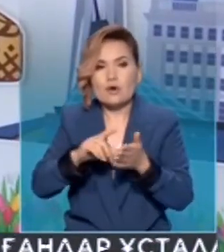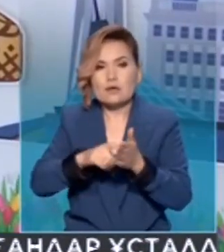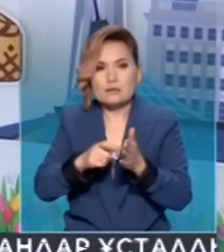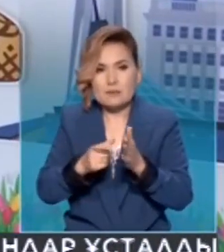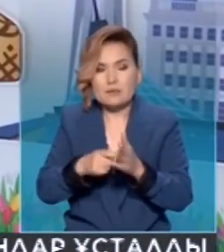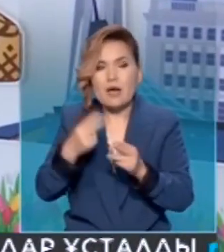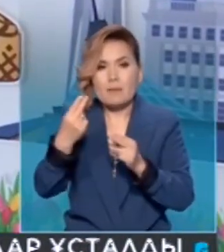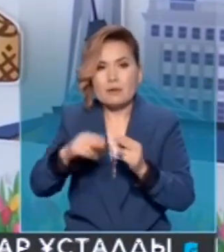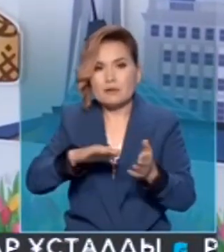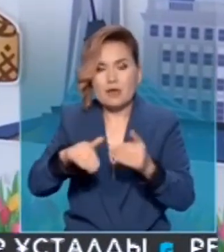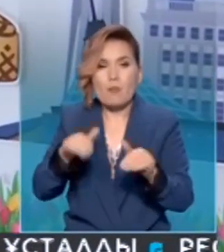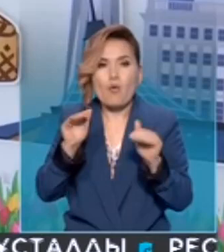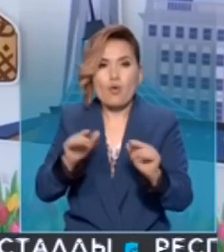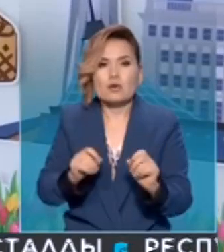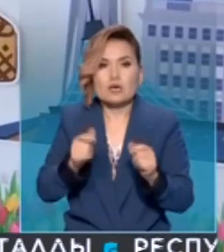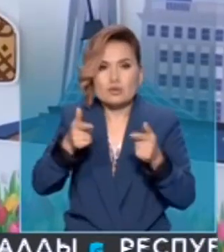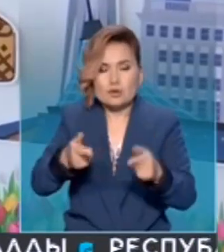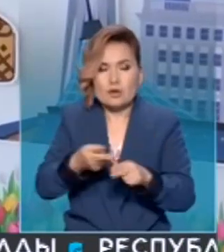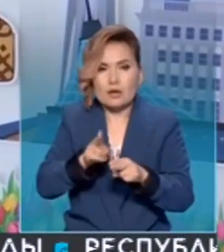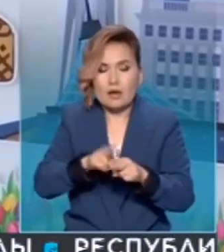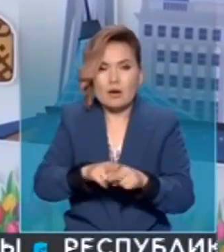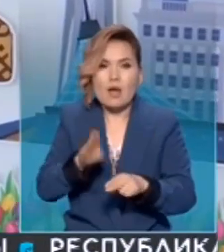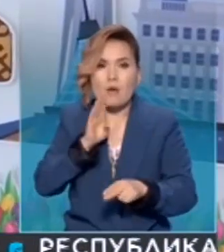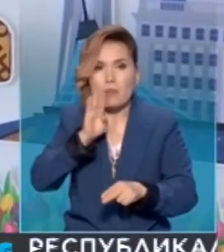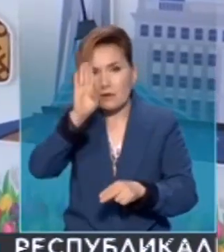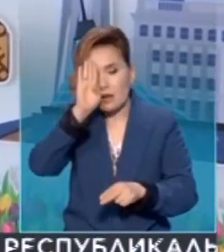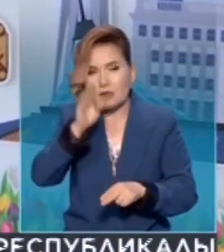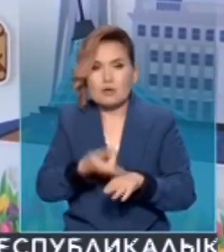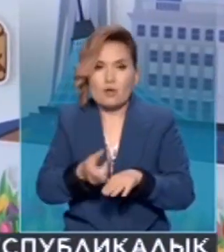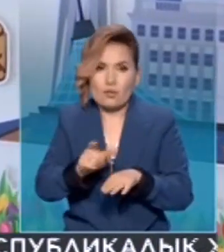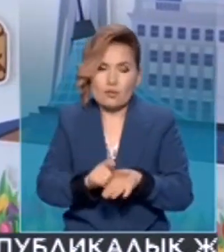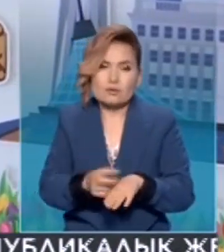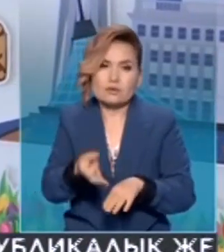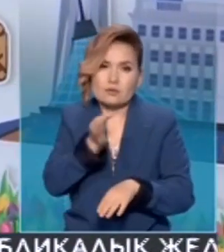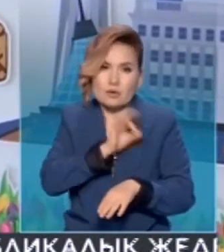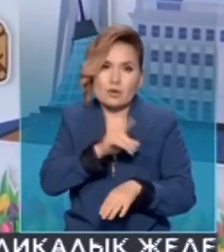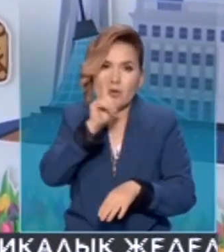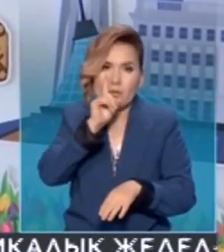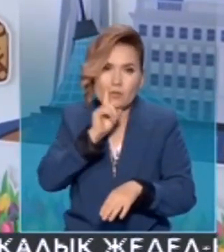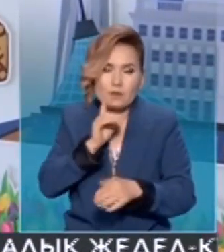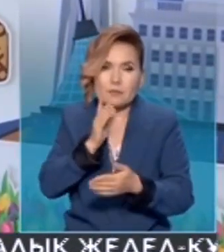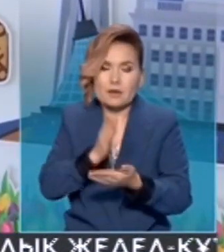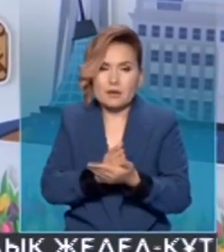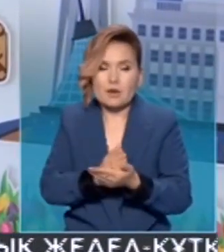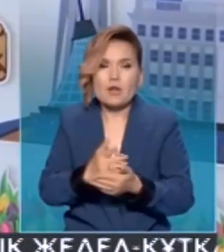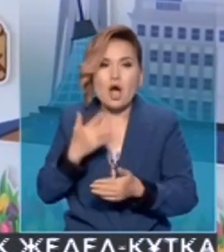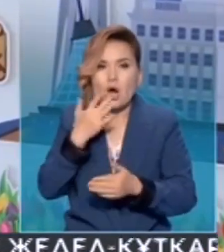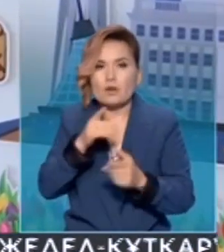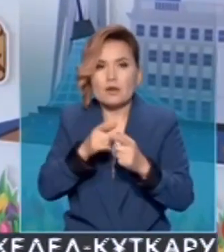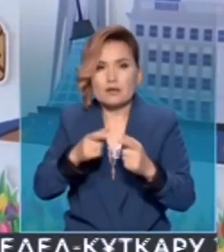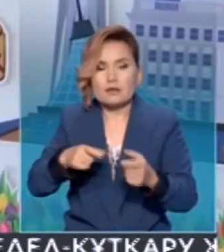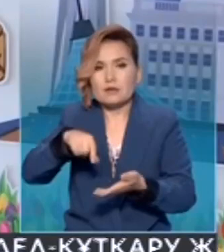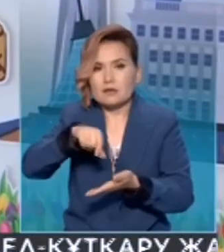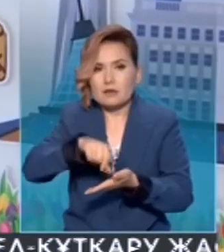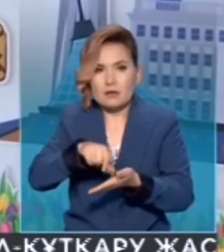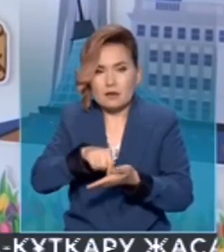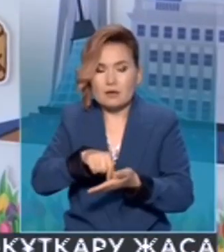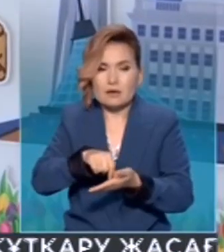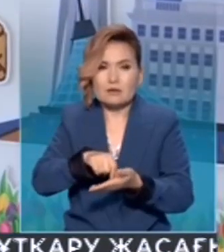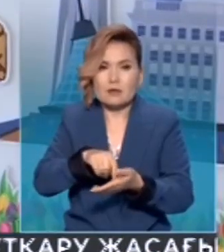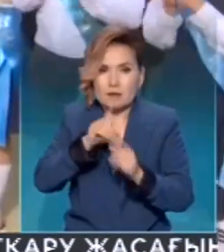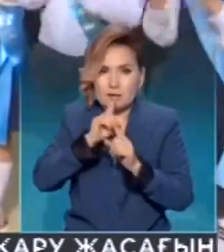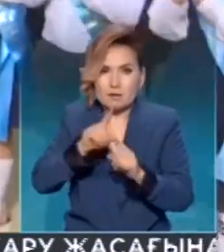колледждерге кетті. Себебі бұл оқушылардың өздеріне тиімді деп ойлаймыз. Өйткені жаңағы ұлттық бірыңғай тестілеу қиындық